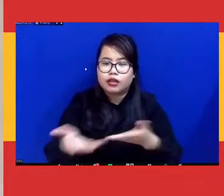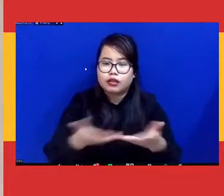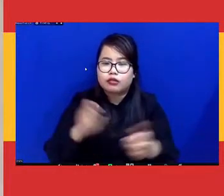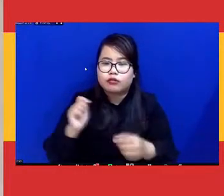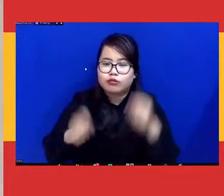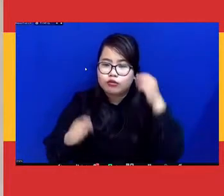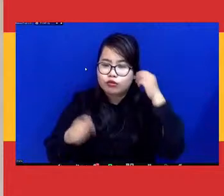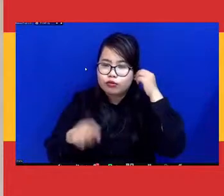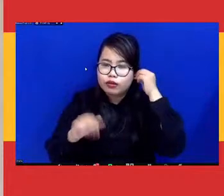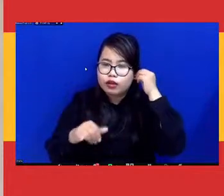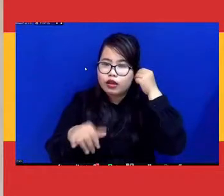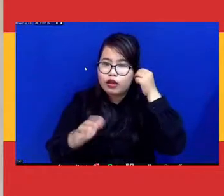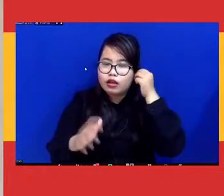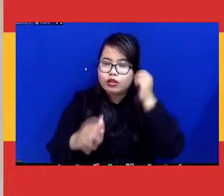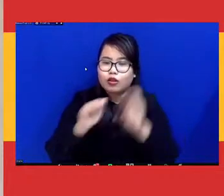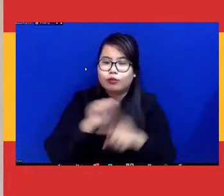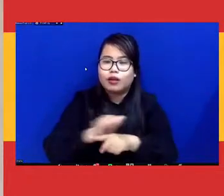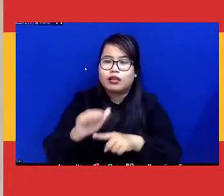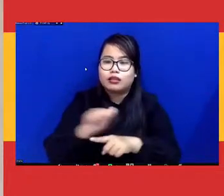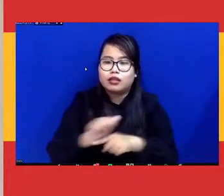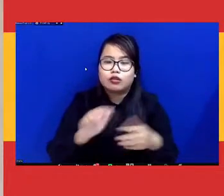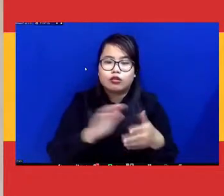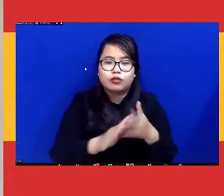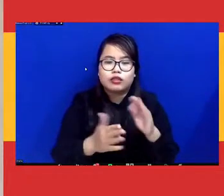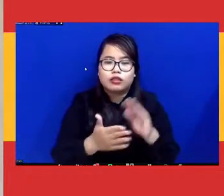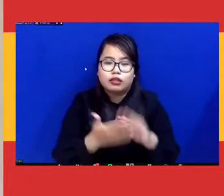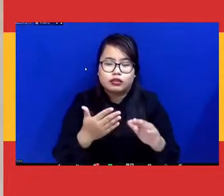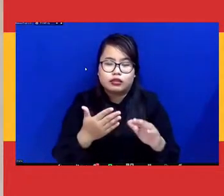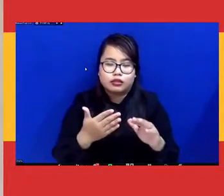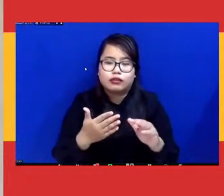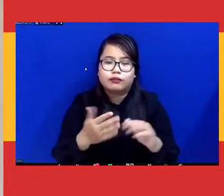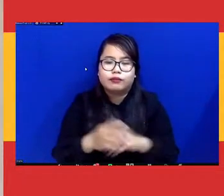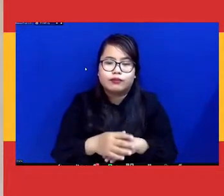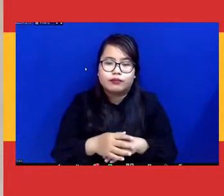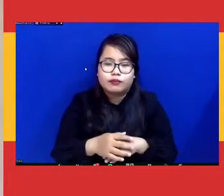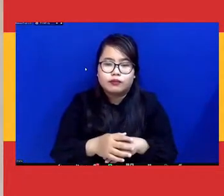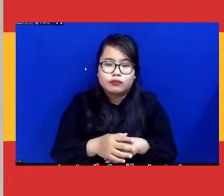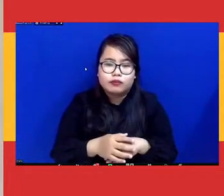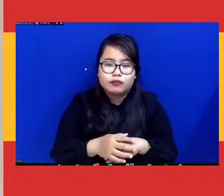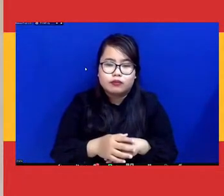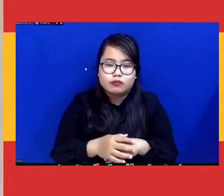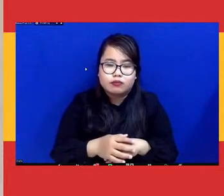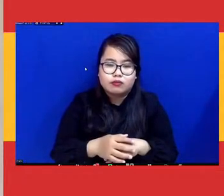kemudian juga training untuk komunitas dan